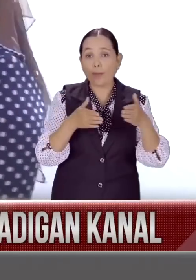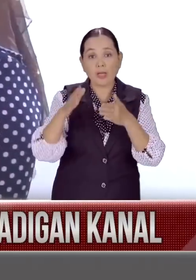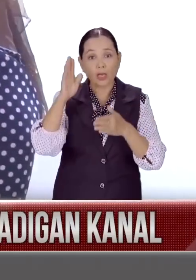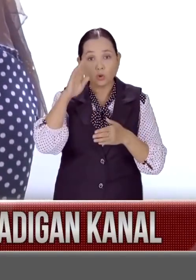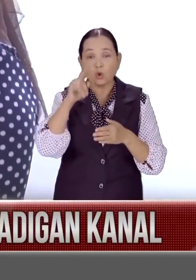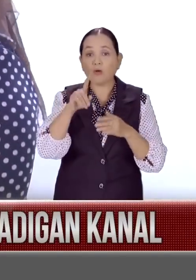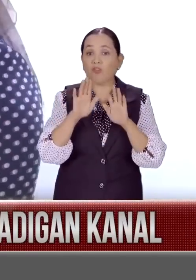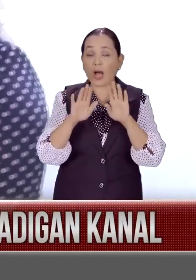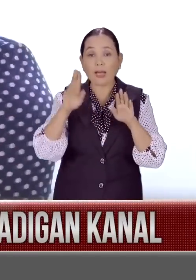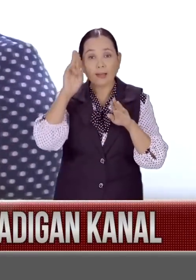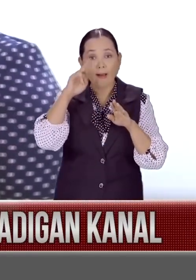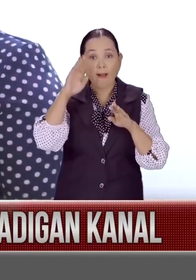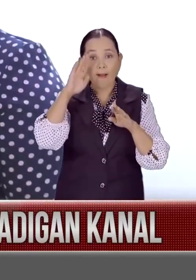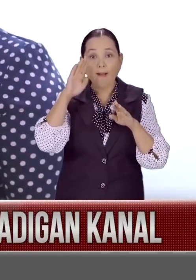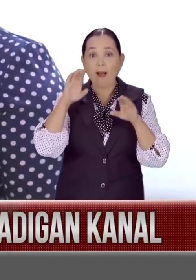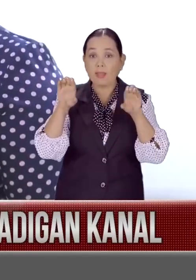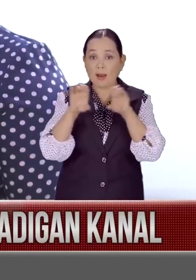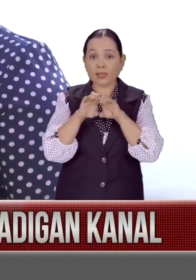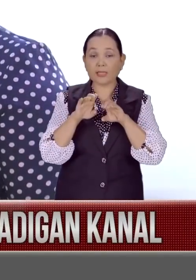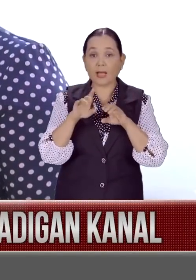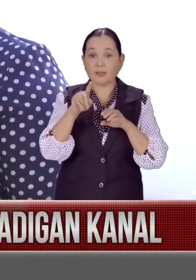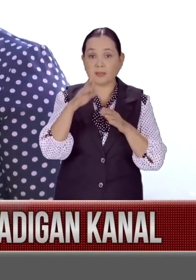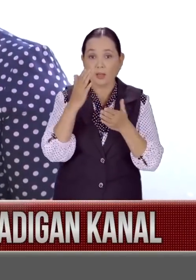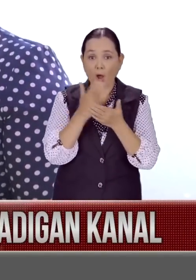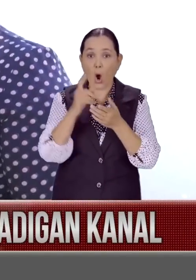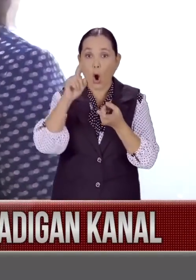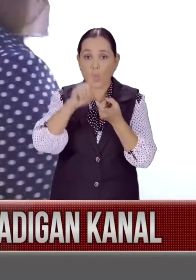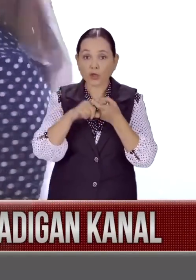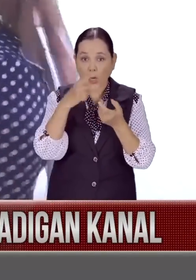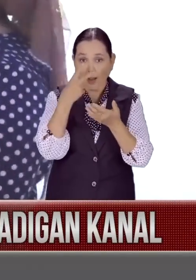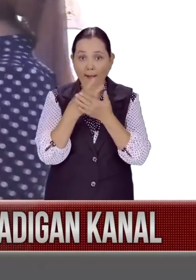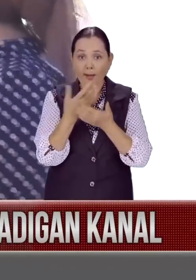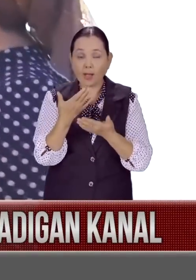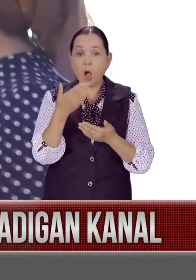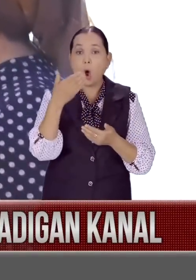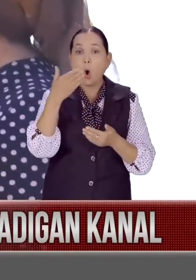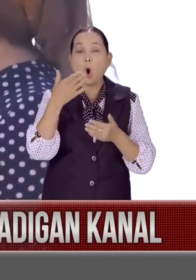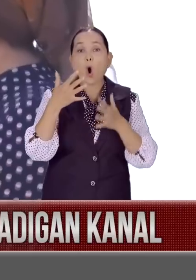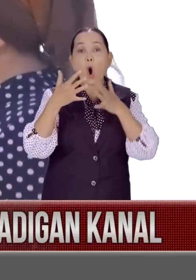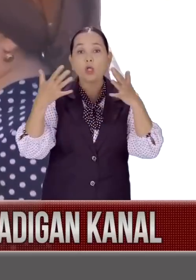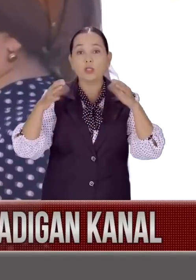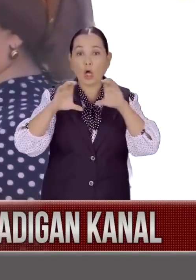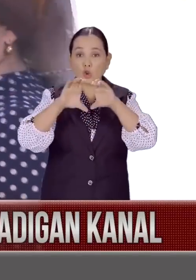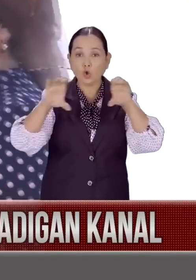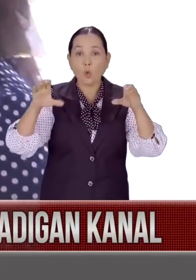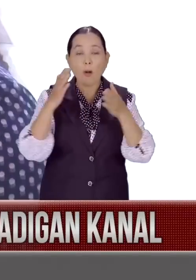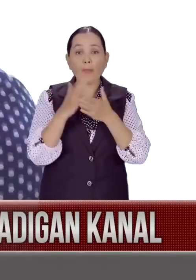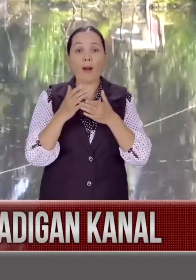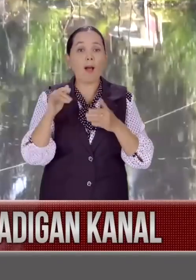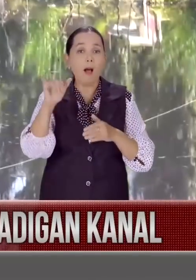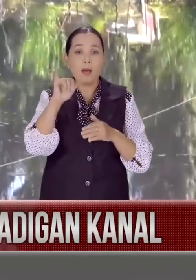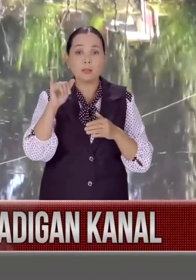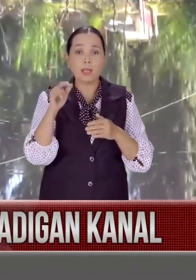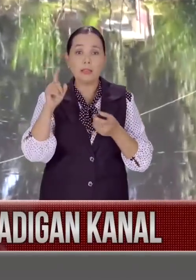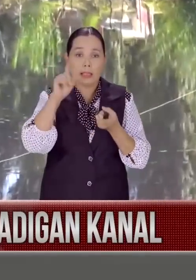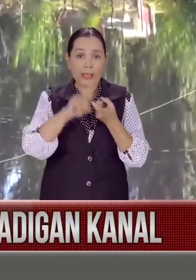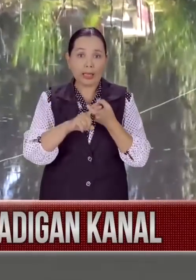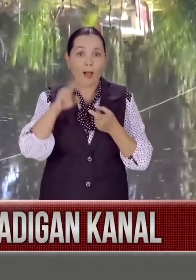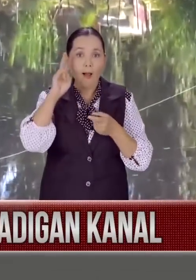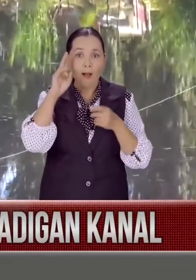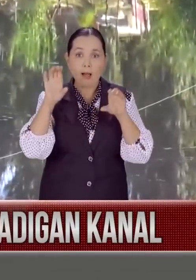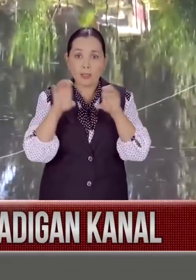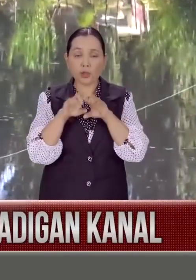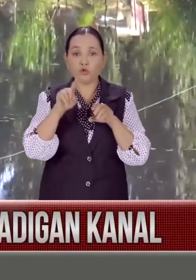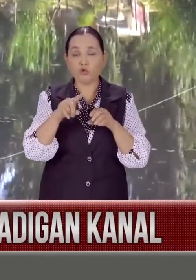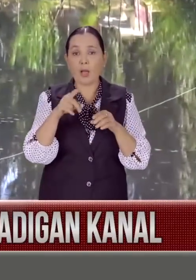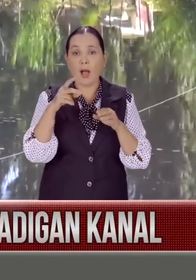Bu yerda faqat kanalizatsiya oqizishadi-da, qarang. Kim oqizadi shu? Nariyoda katta truba bor, qattandir kelgan kanalizatsiya trubasini